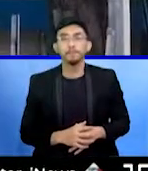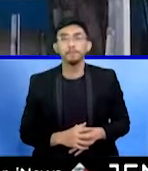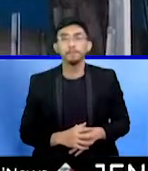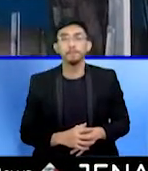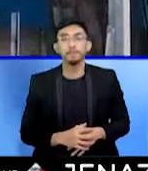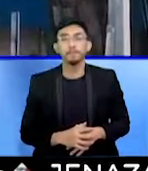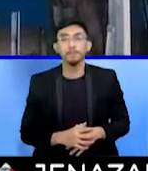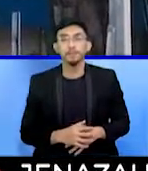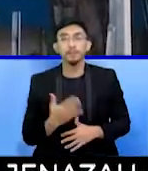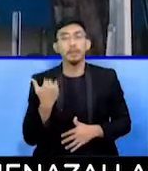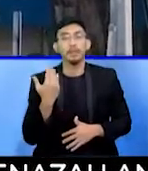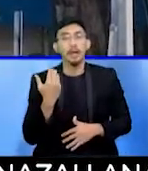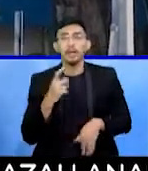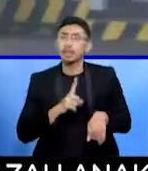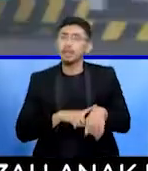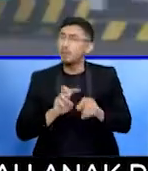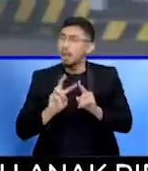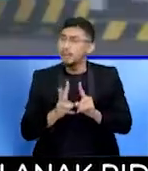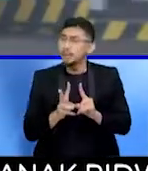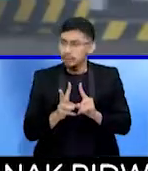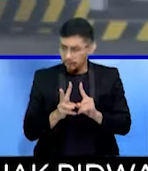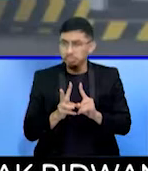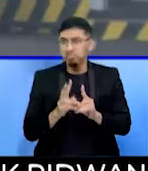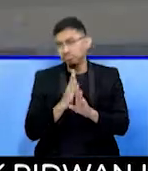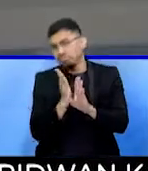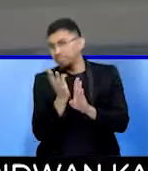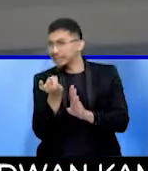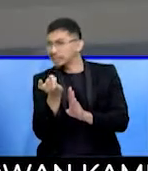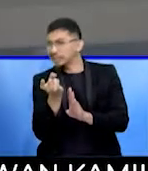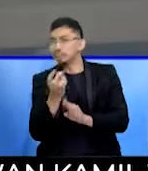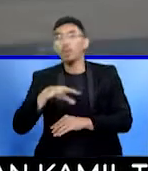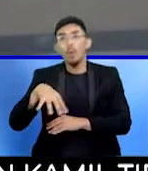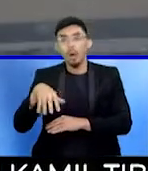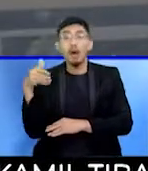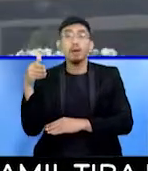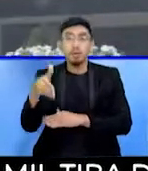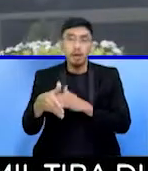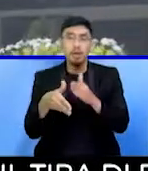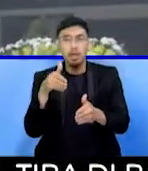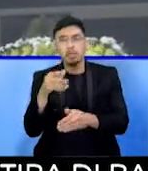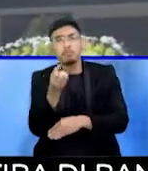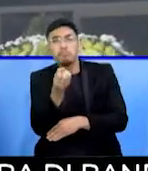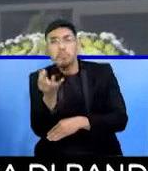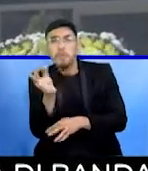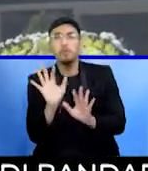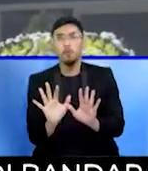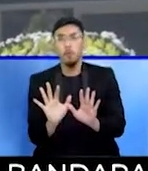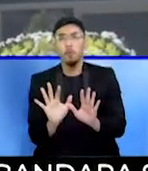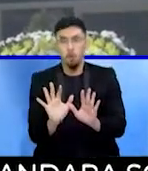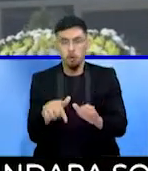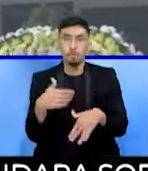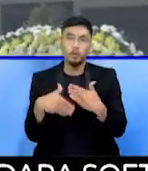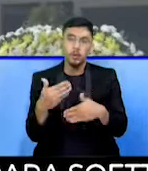pukul 12.02 waktu Indonesia bagian Barat, salah satu pihak keluarga ini sudah datang untuk menjemput jenazah